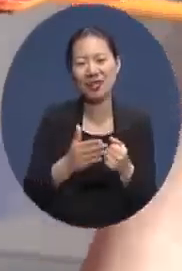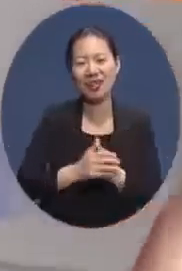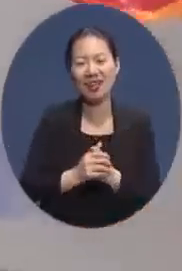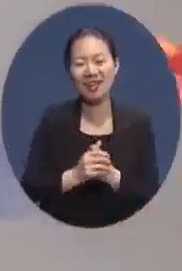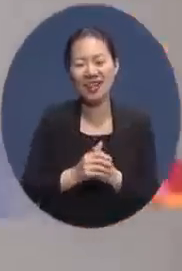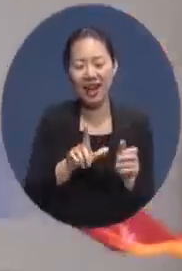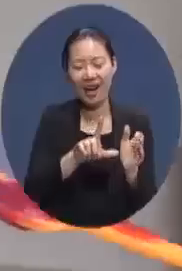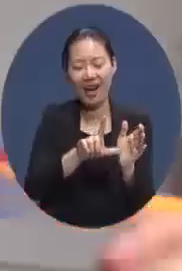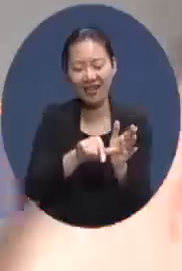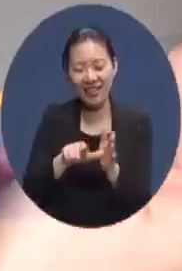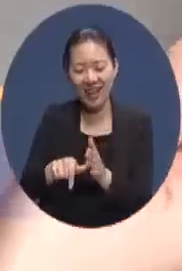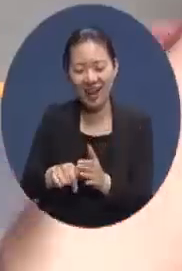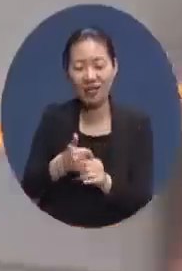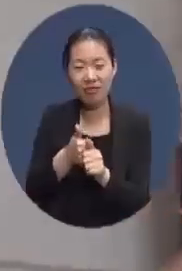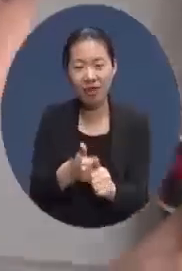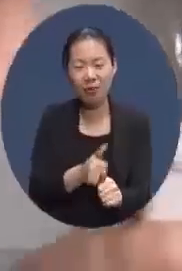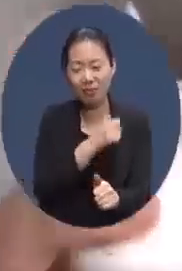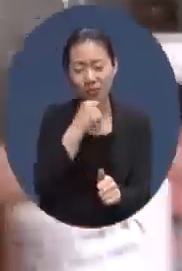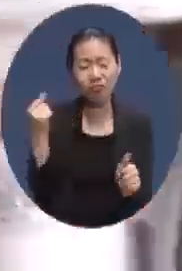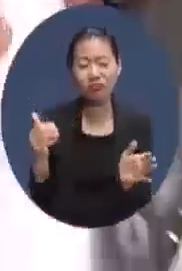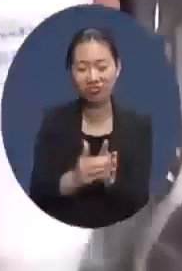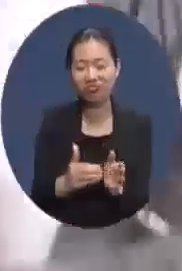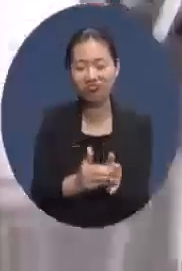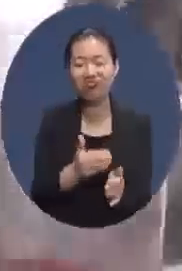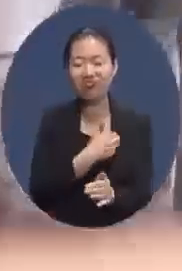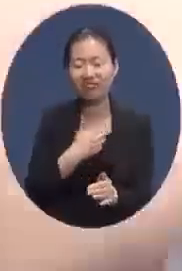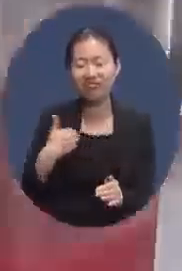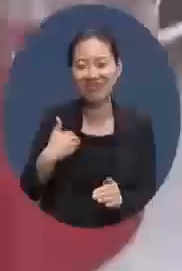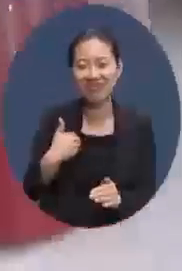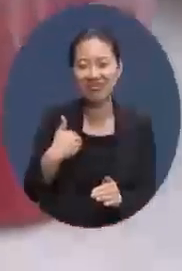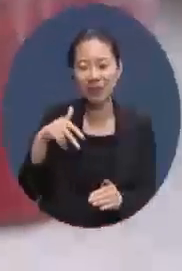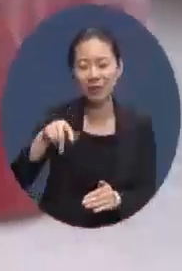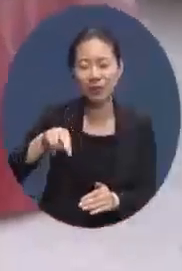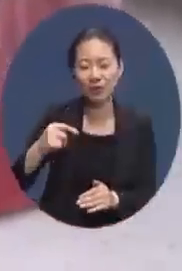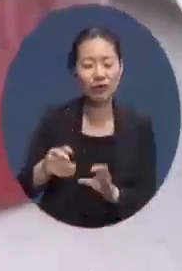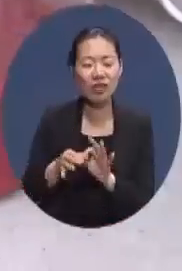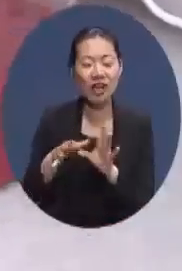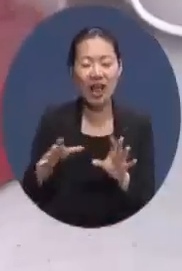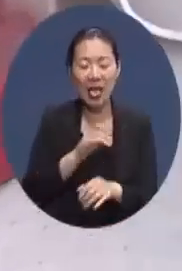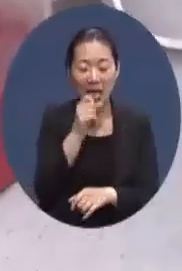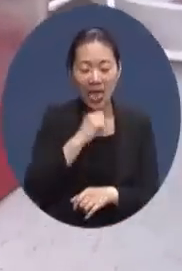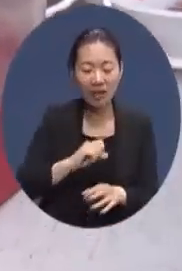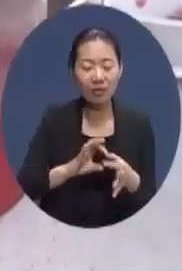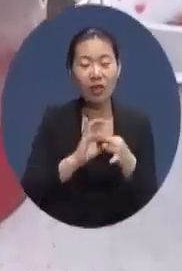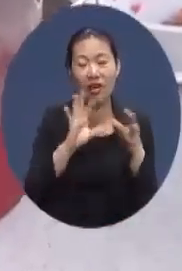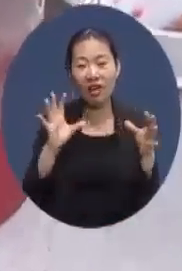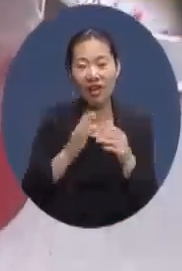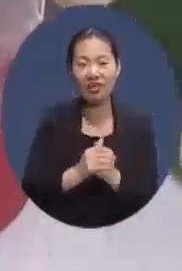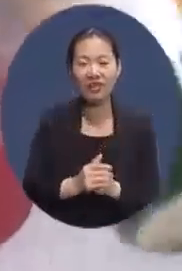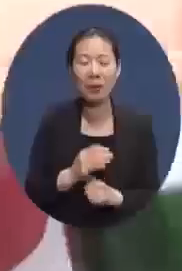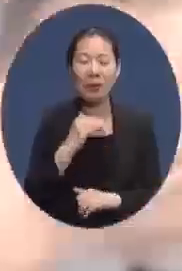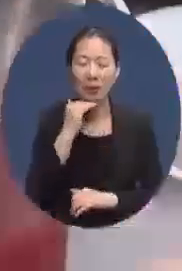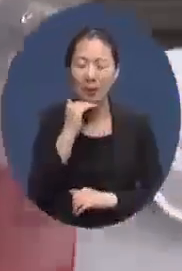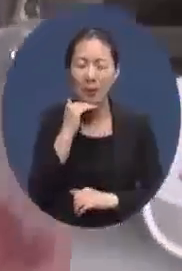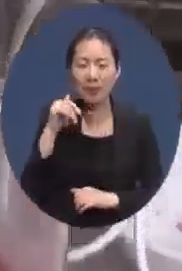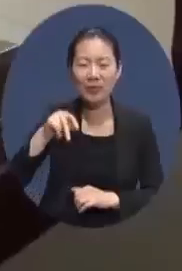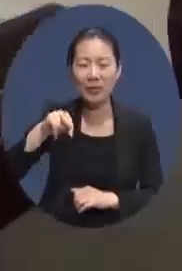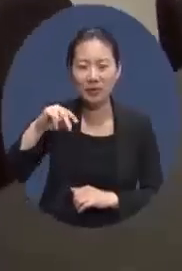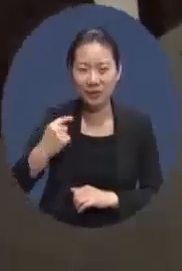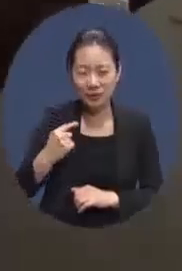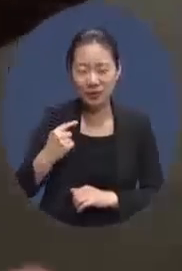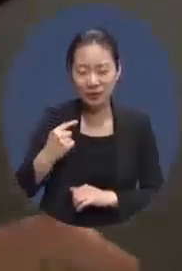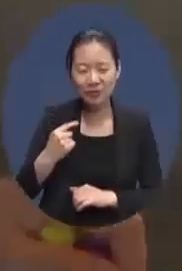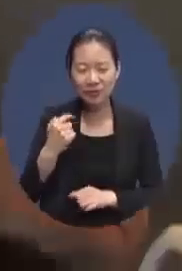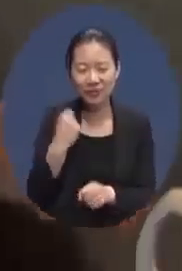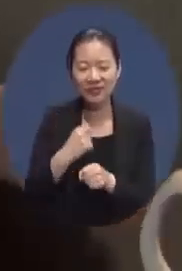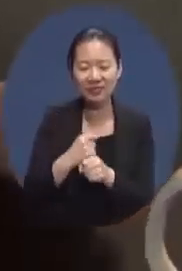그때그때 그때 상황에 따라 맛있으면 됐죠 뭐 맛있으면 예 주스면 어떻고 아이스크림이면 어떻습니까? 그러니까요 조금 있으면 이제 주스가 되는 거예요 네.